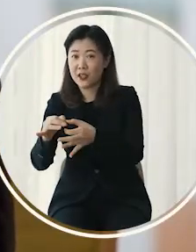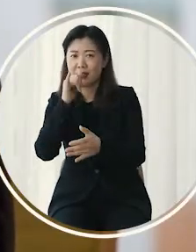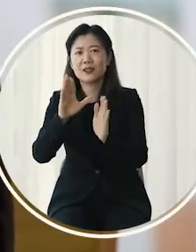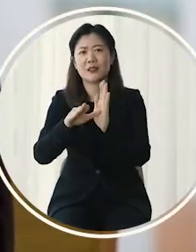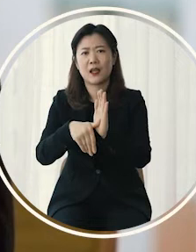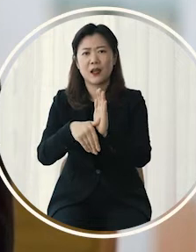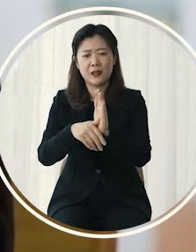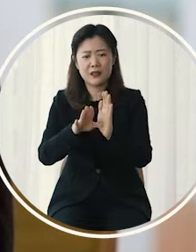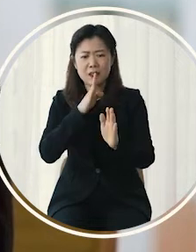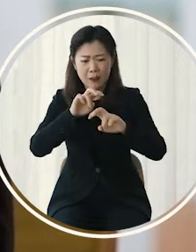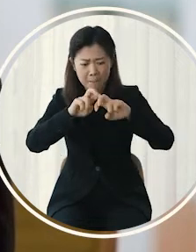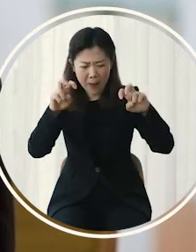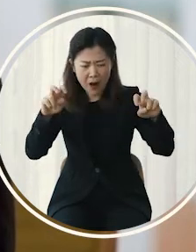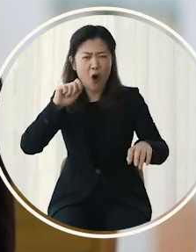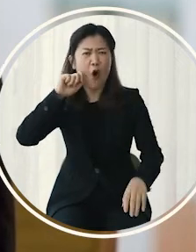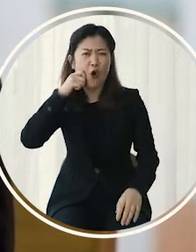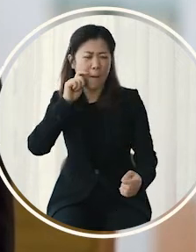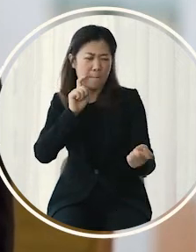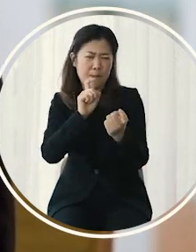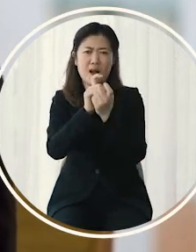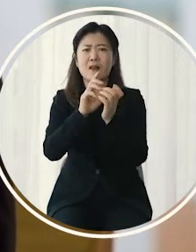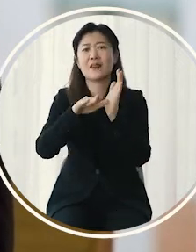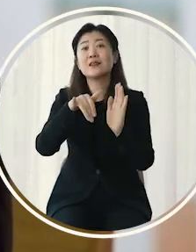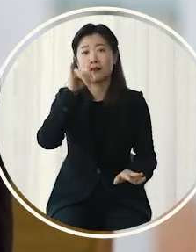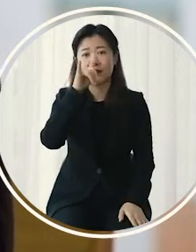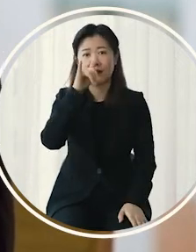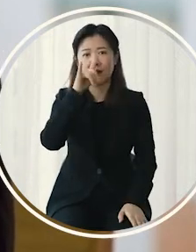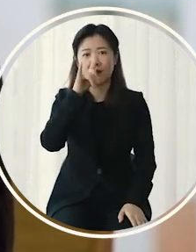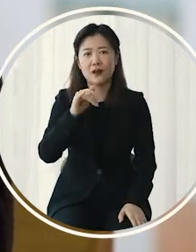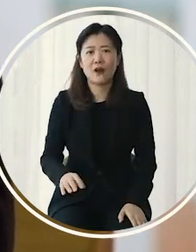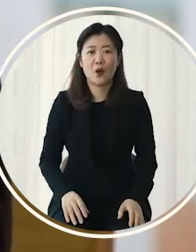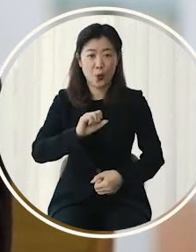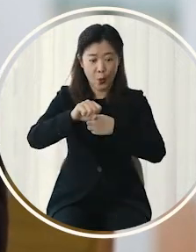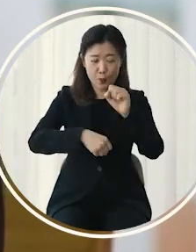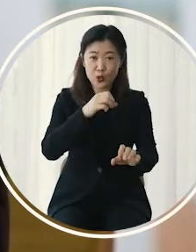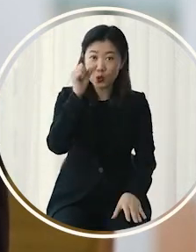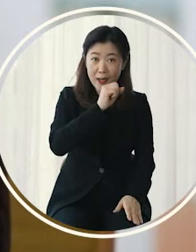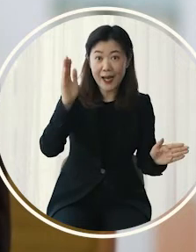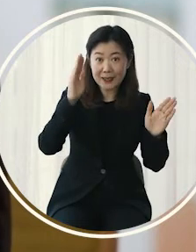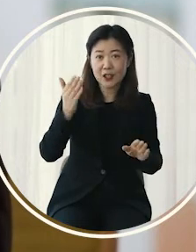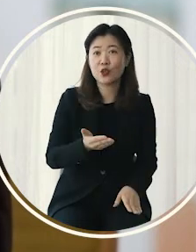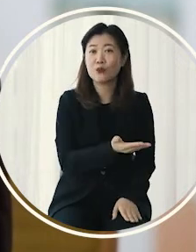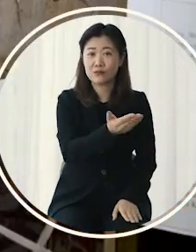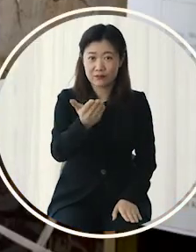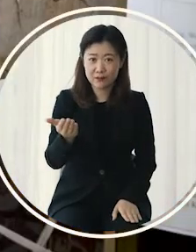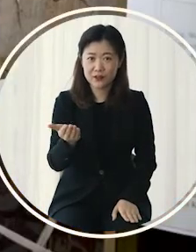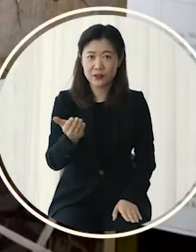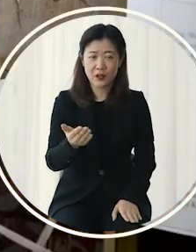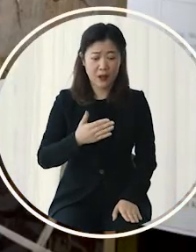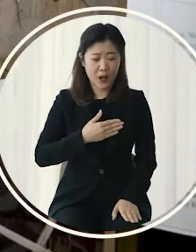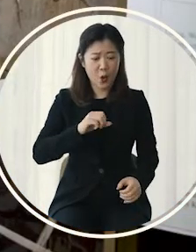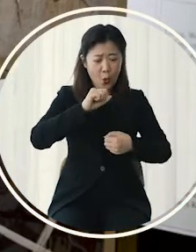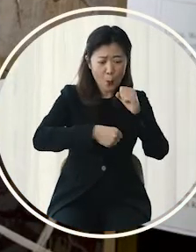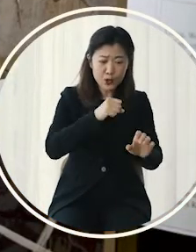좀 현실적으로 그런 어려움에 좀 부딪히기도 하였어요. 그래서 동물을 좋아하는 학생들에게 해주고 싶은 말은, 내가 진짜